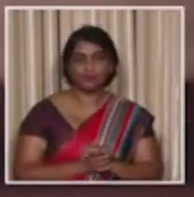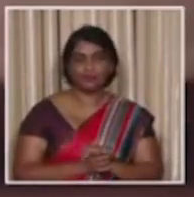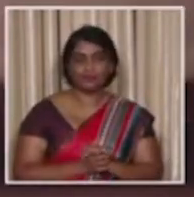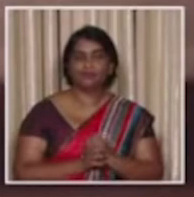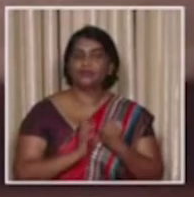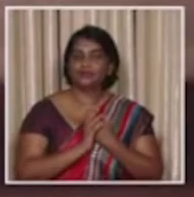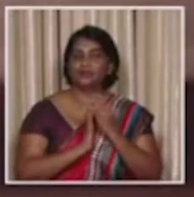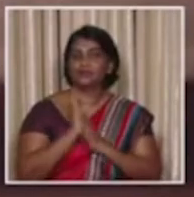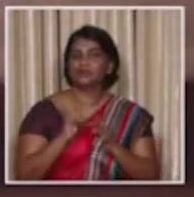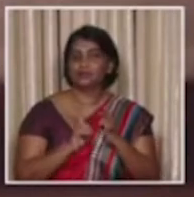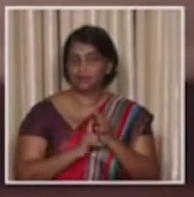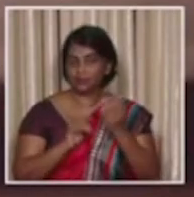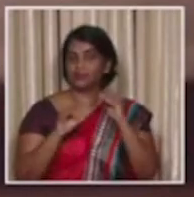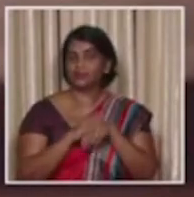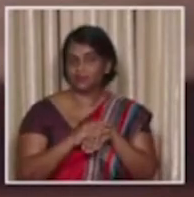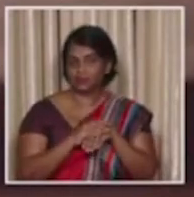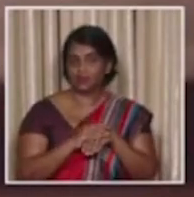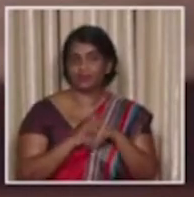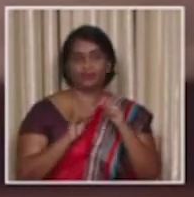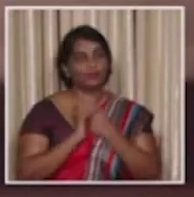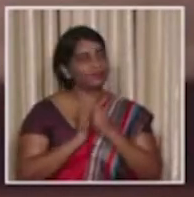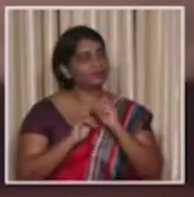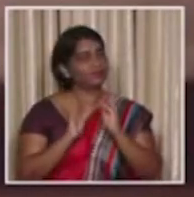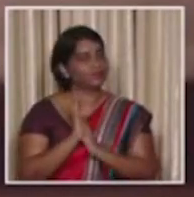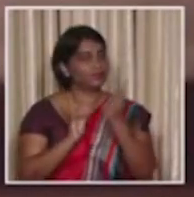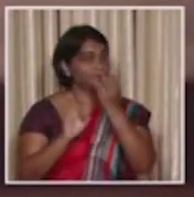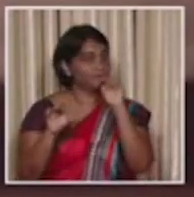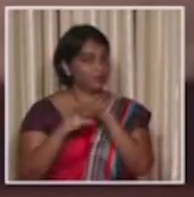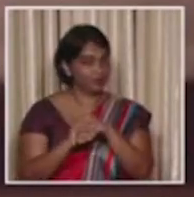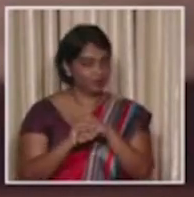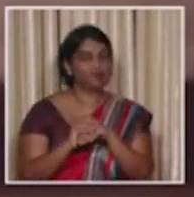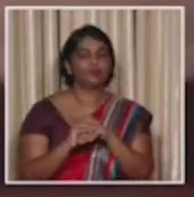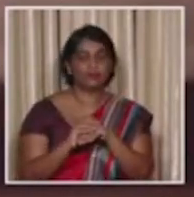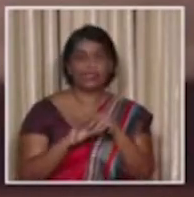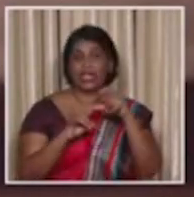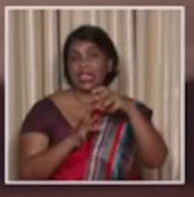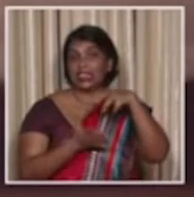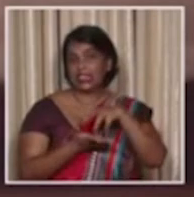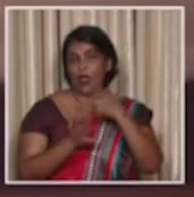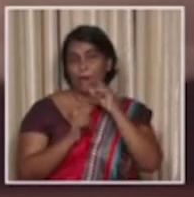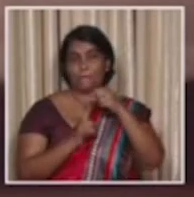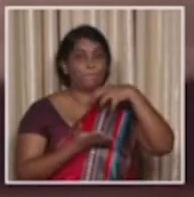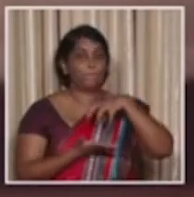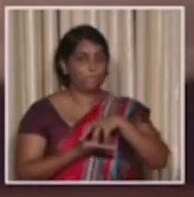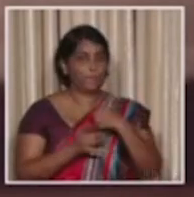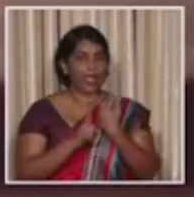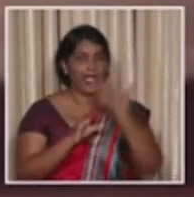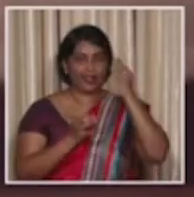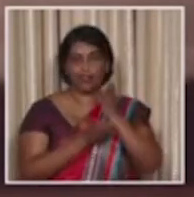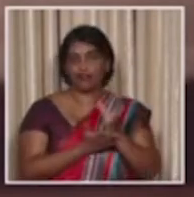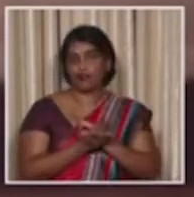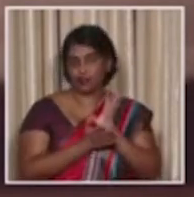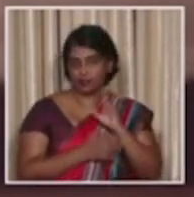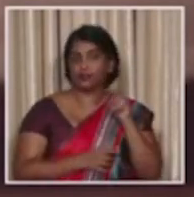ගරු ඇමතිතුමත් නියෝජනය කරන ගරු අග්‍රාමාත්‍යමත් නියෝජනය කරන දිස්ත්‍රික්කයේ සහ පළාතේ තමා මේ කැලණිවැලි දුම්රිය මාර්ගයේ